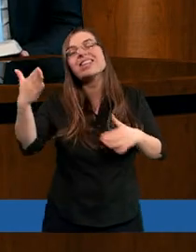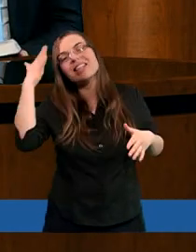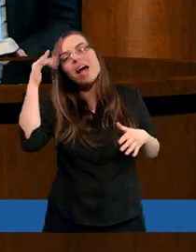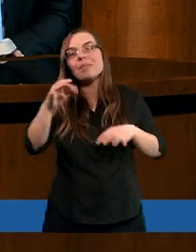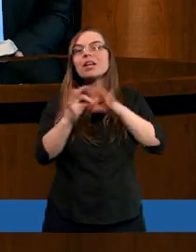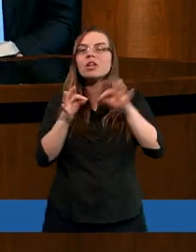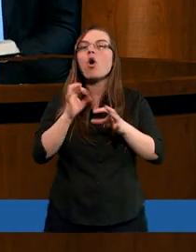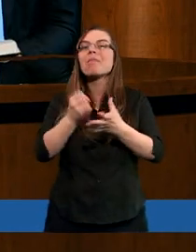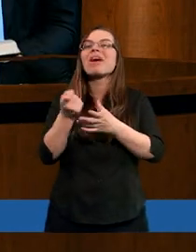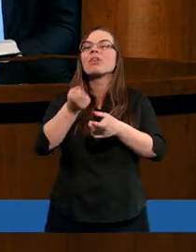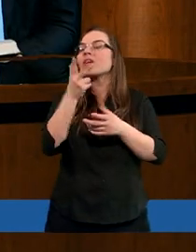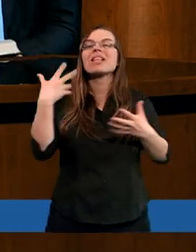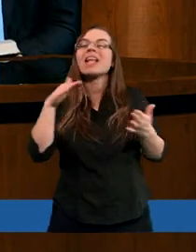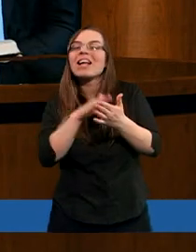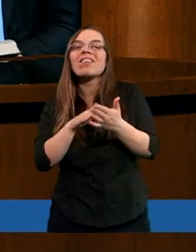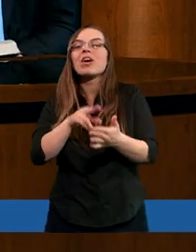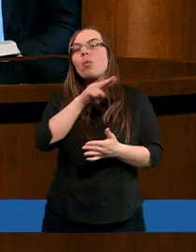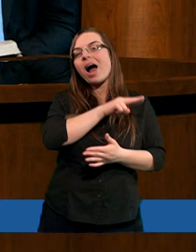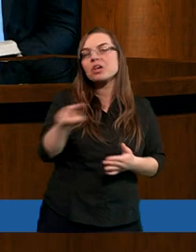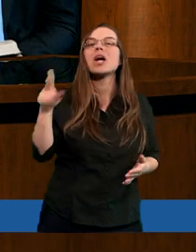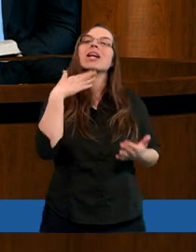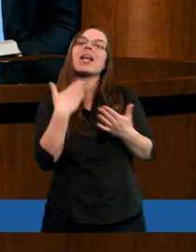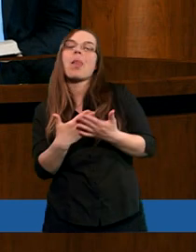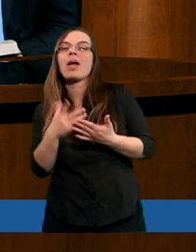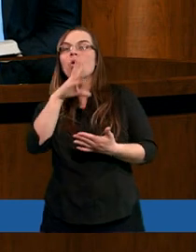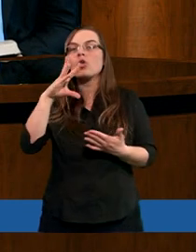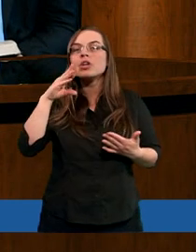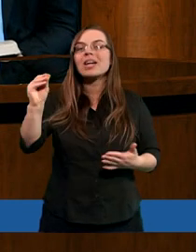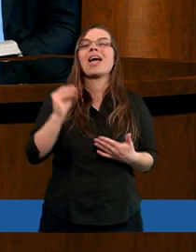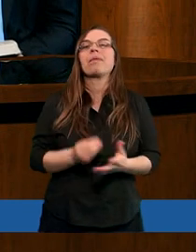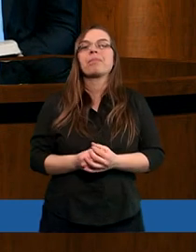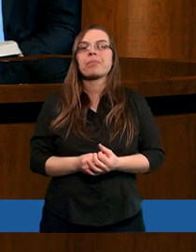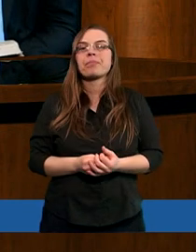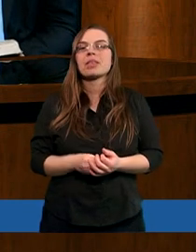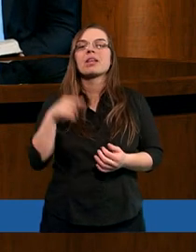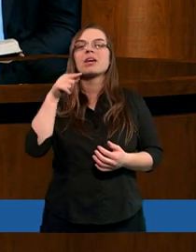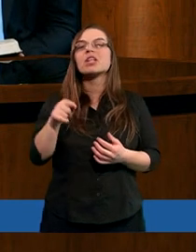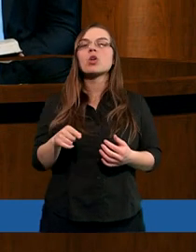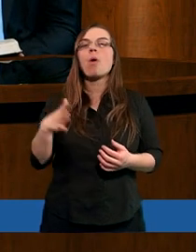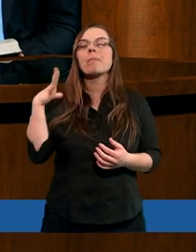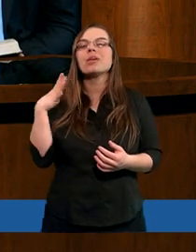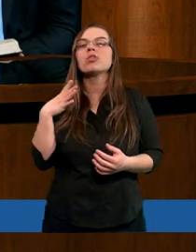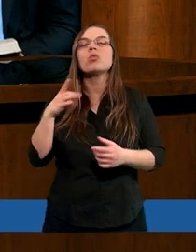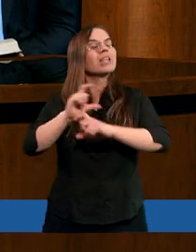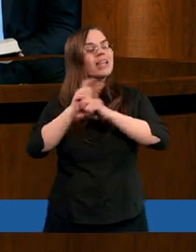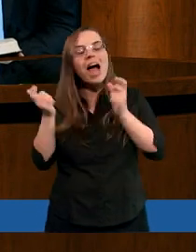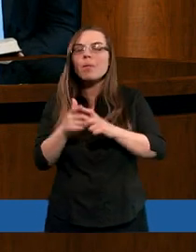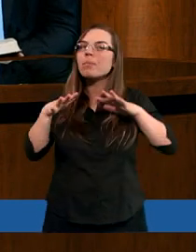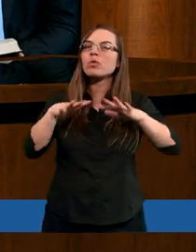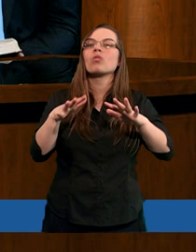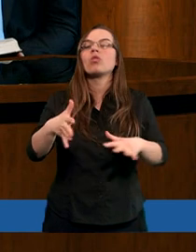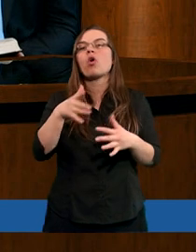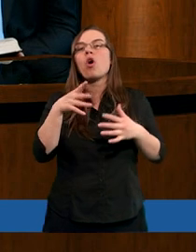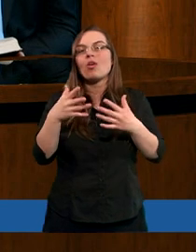stała się rzecz niezwykła, dlatego że wydobyli całe mnóstwo ryb.